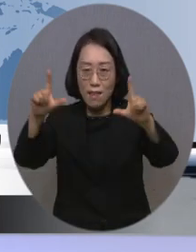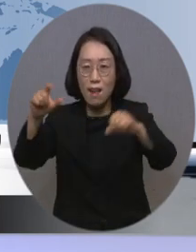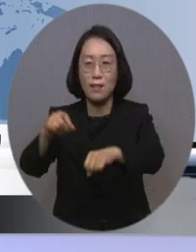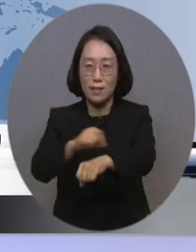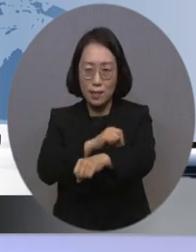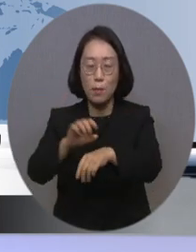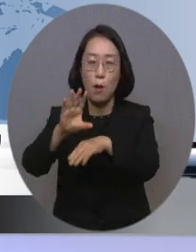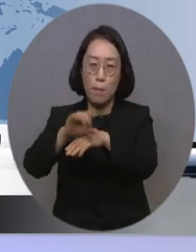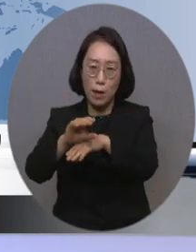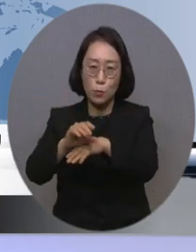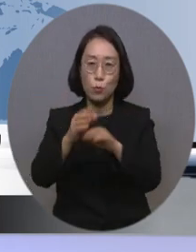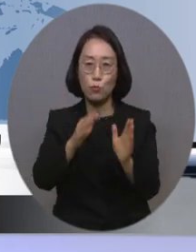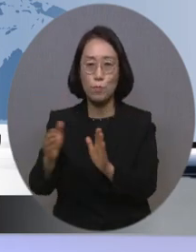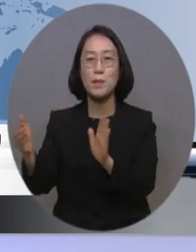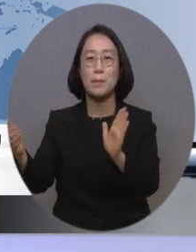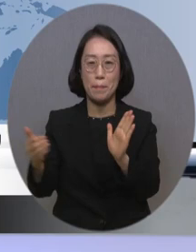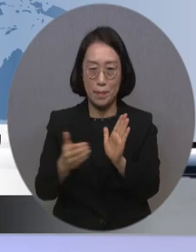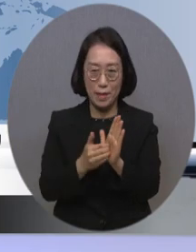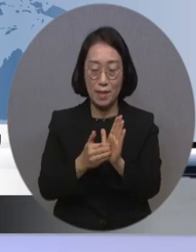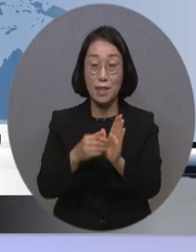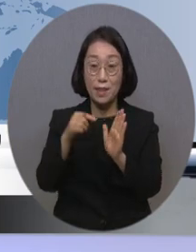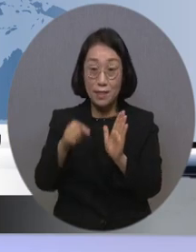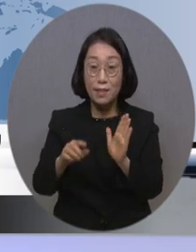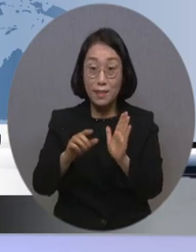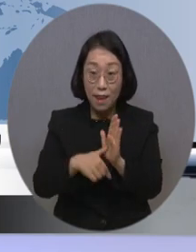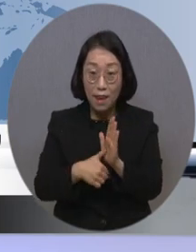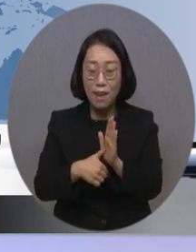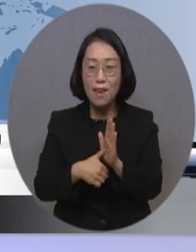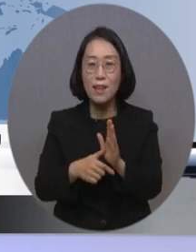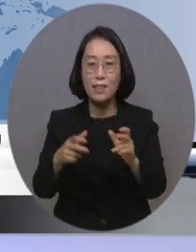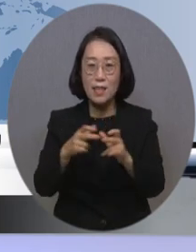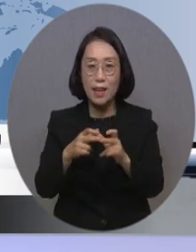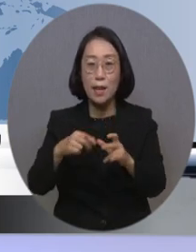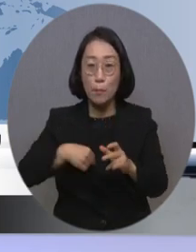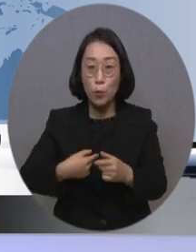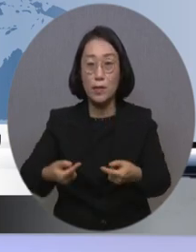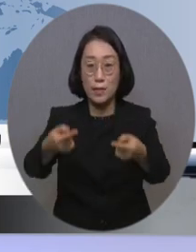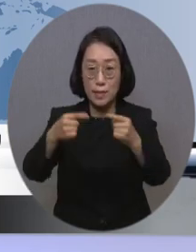특집 방송으로 꾸려졌습니다. 장애인 당사자들이 직접 참여해